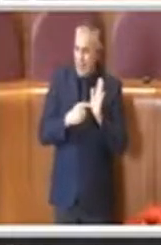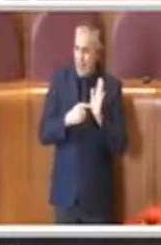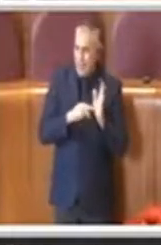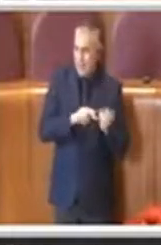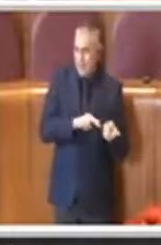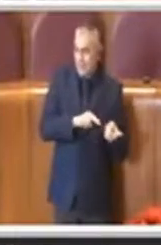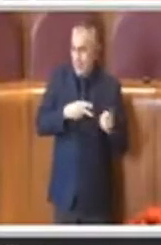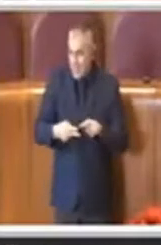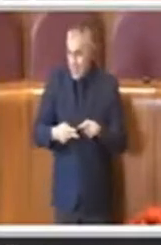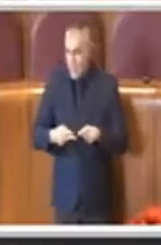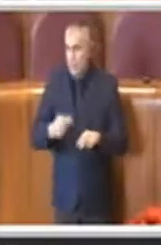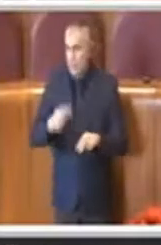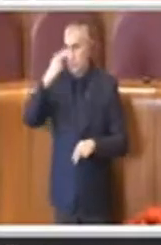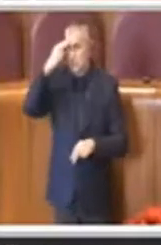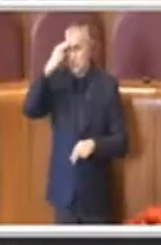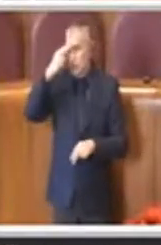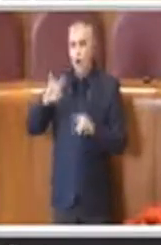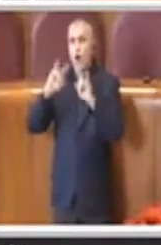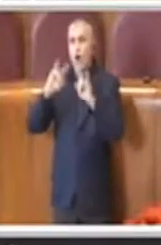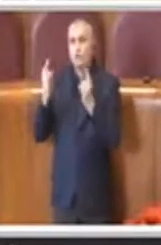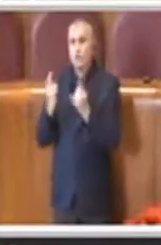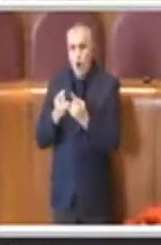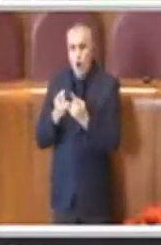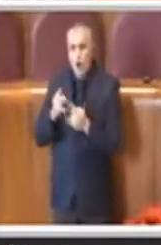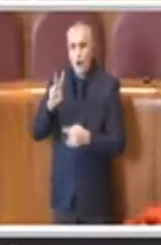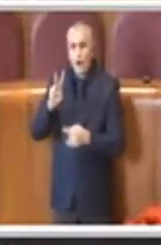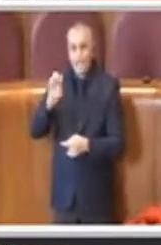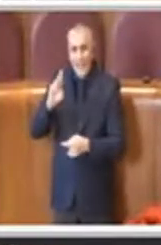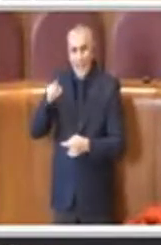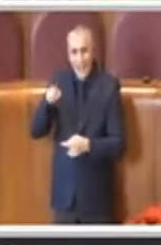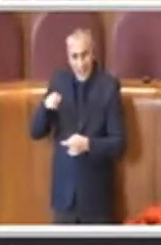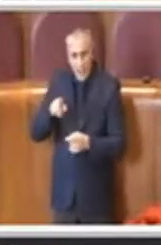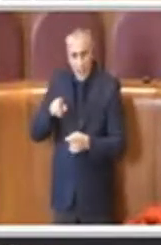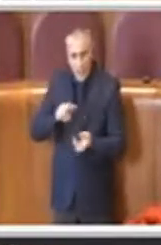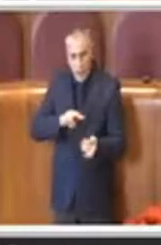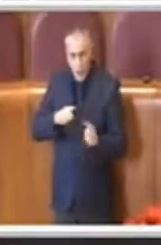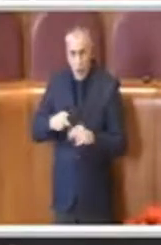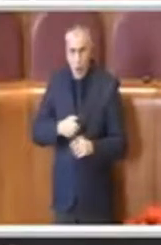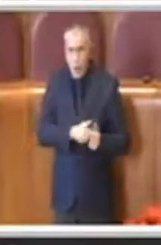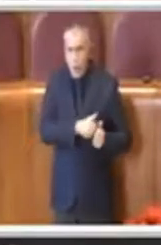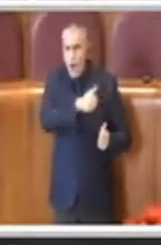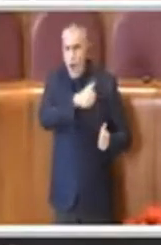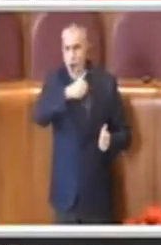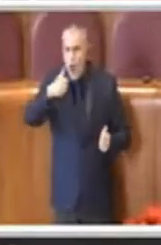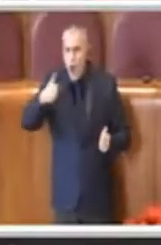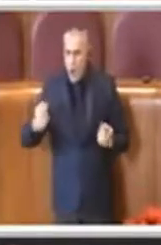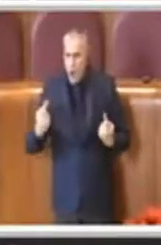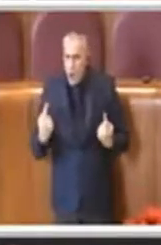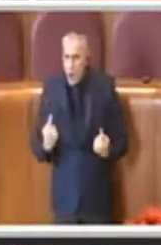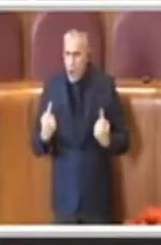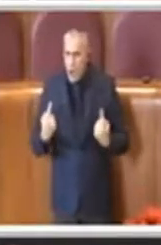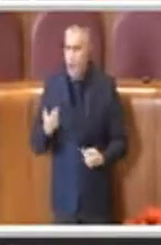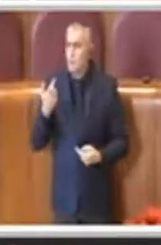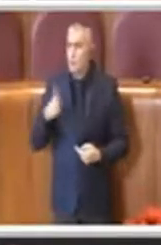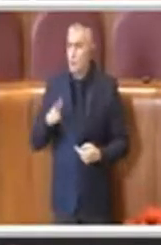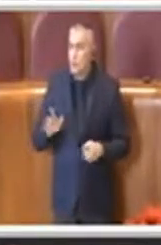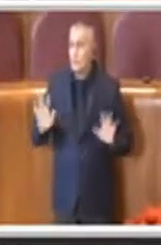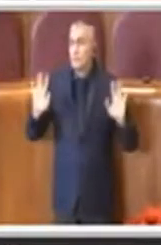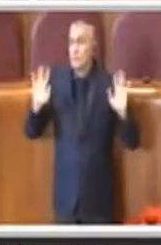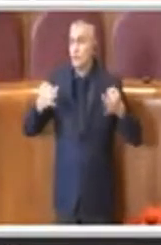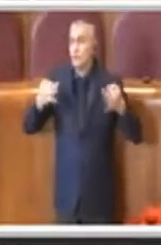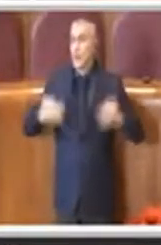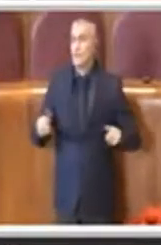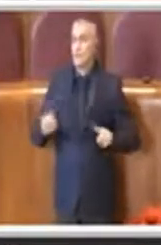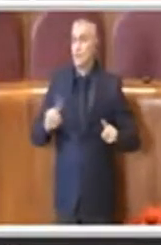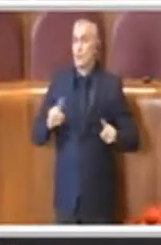che già per Tor Vergata ci voglia addirittura un anno, perché non era neanche detto che fosse possibile trascrivere la